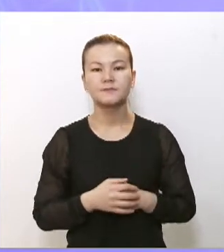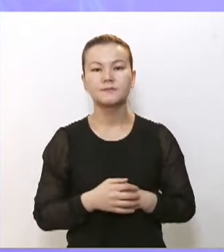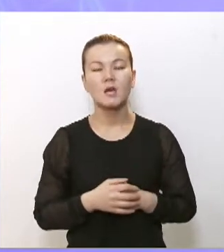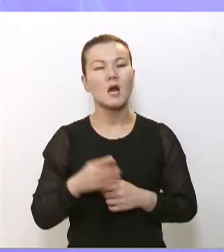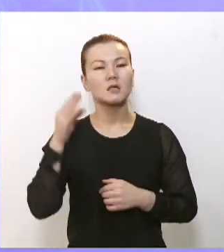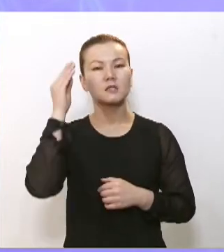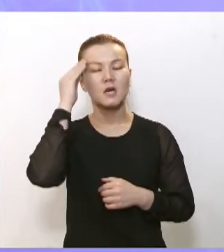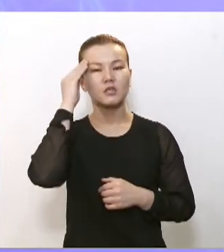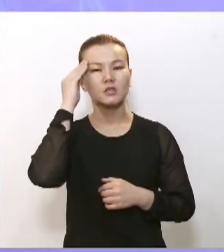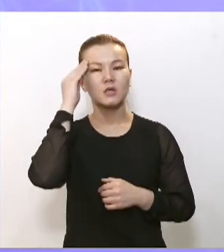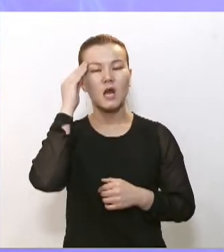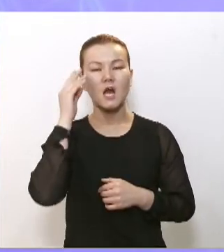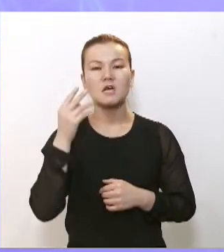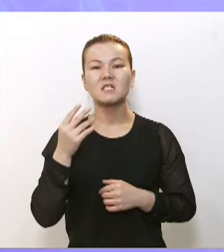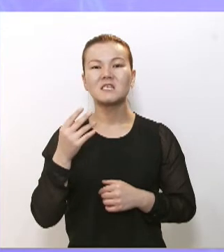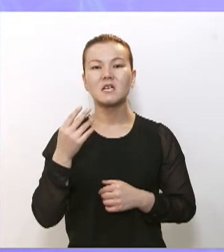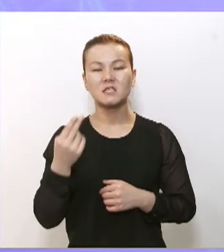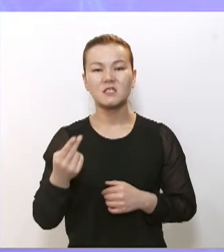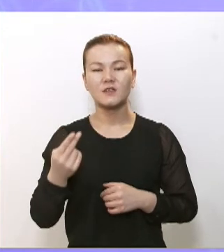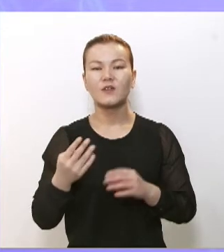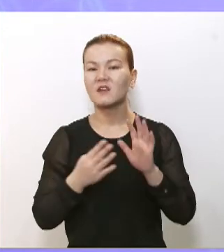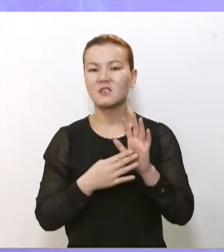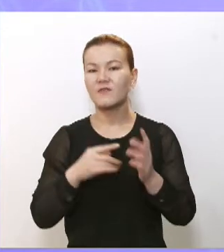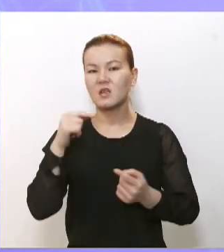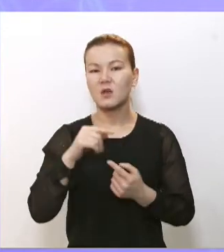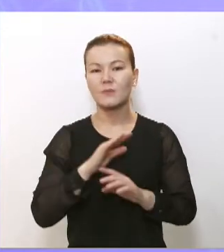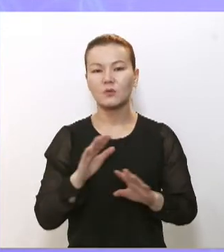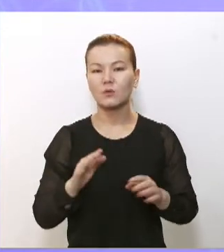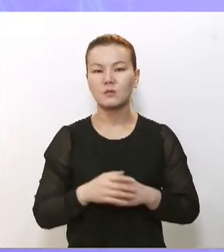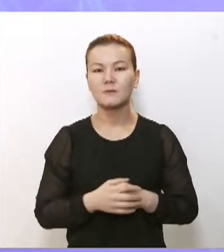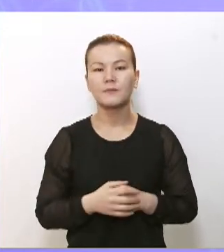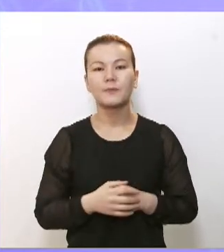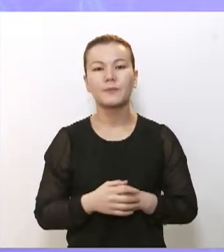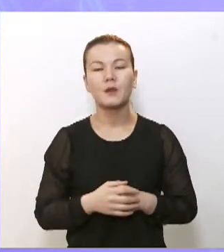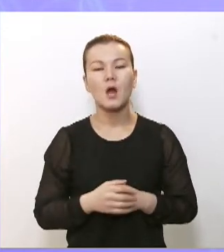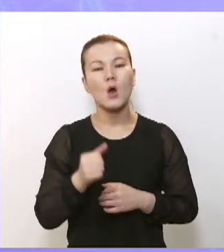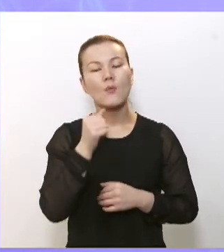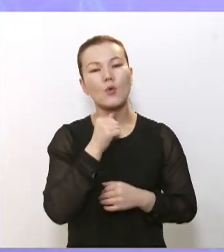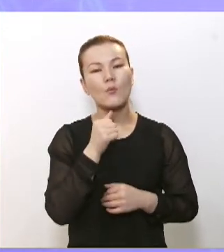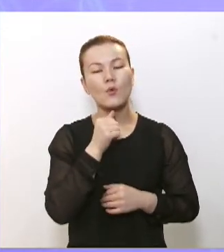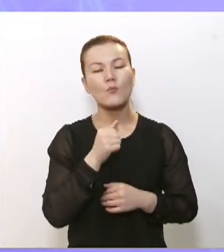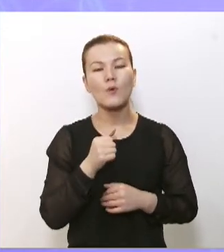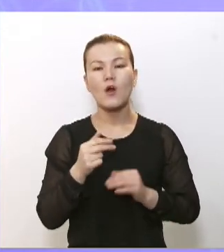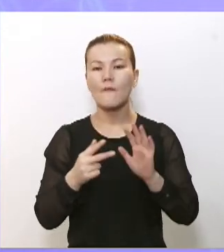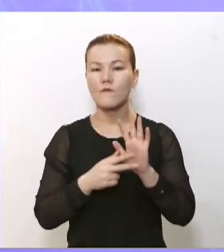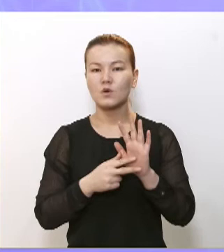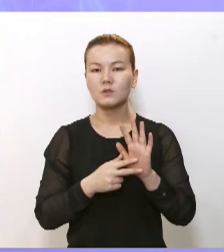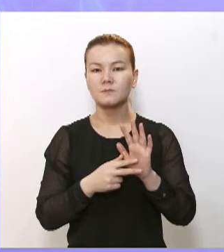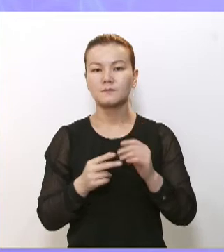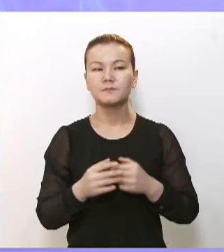значит цифра 9 не подходит пробуем восемь